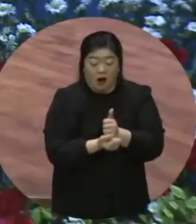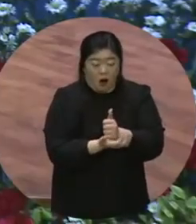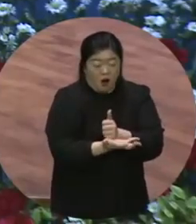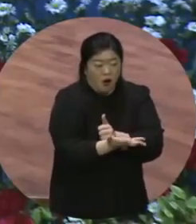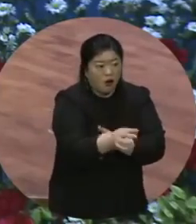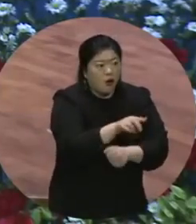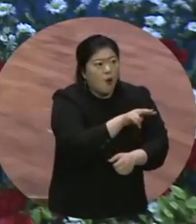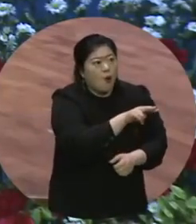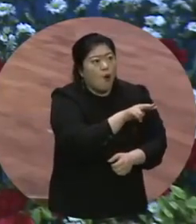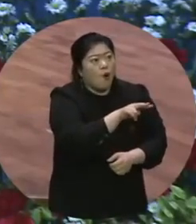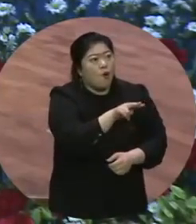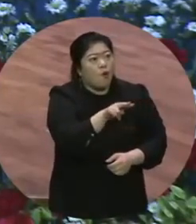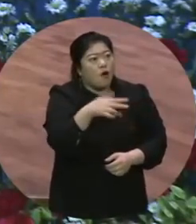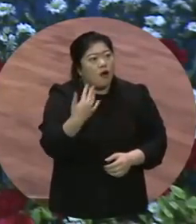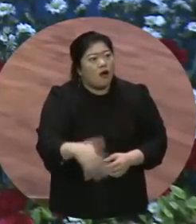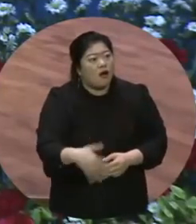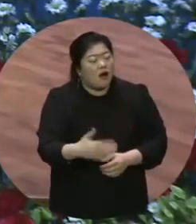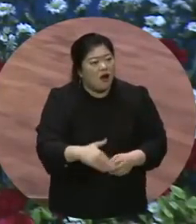그 중에서 최고로